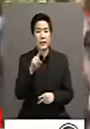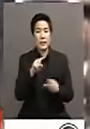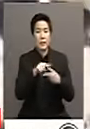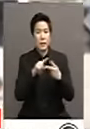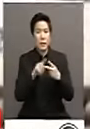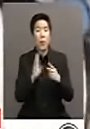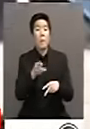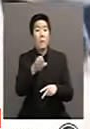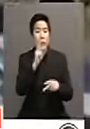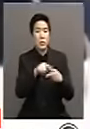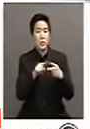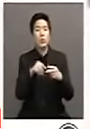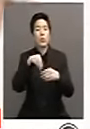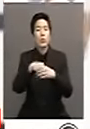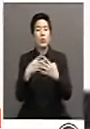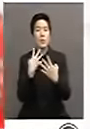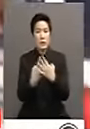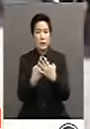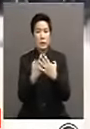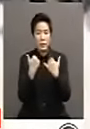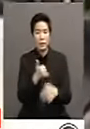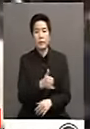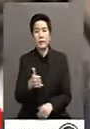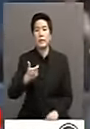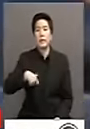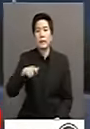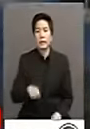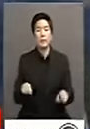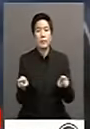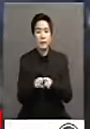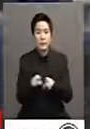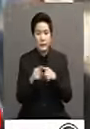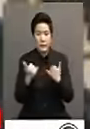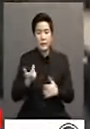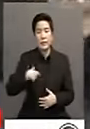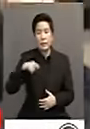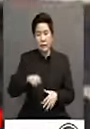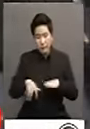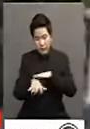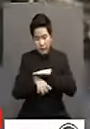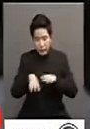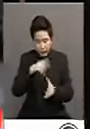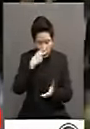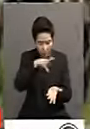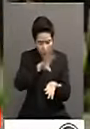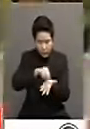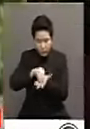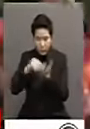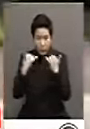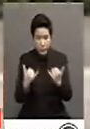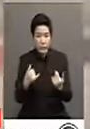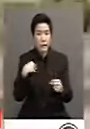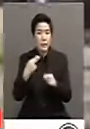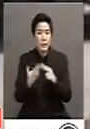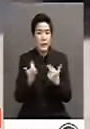ควบคุมตัวที่เรือนจำอยู่แล้วก็ถูกนำตัวมาที่ศาลเหมือนกันวันนี้ศาลพิเคราะห์พยานครับโดยดูพยาน